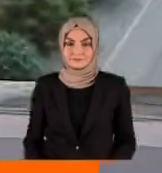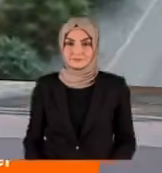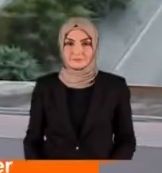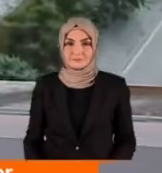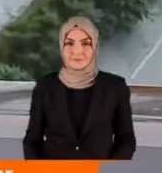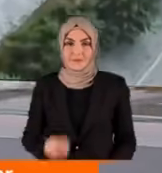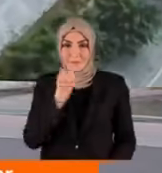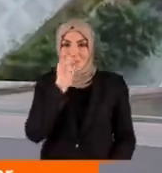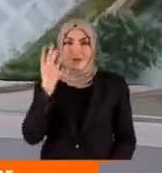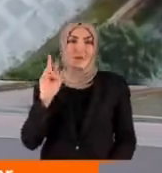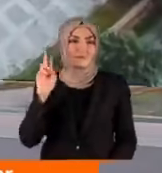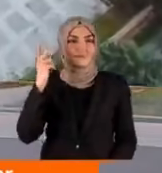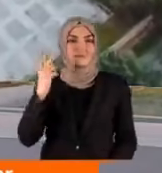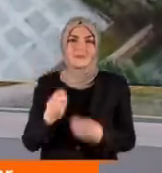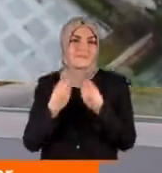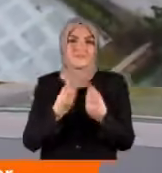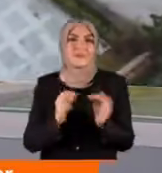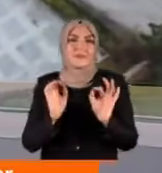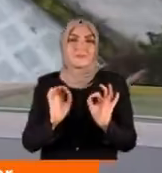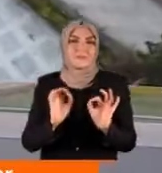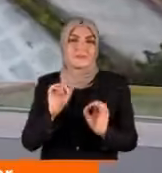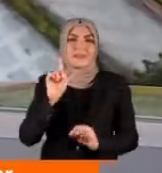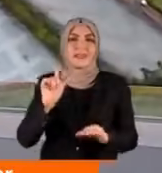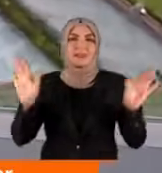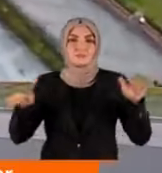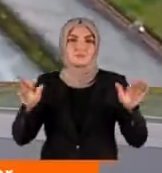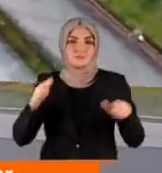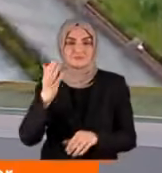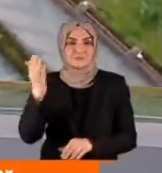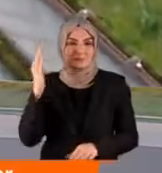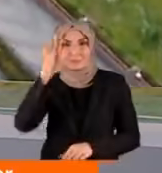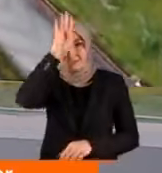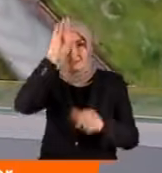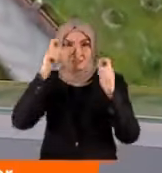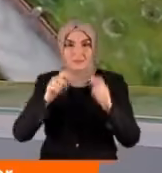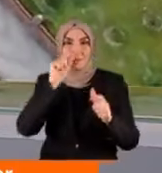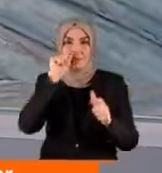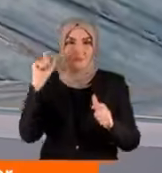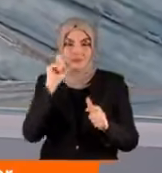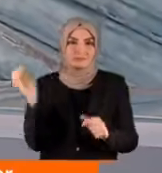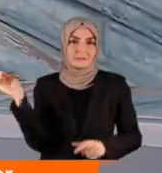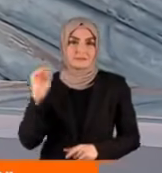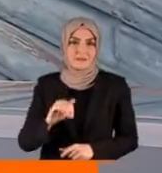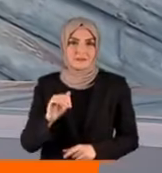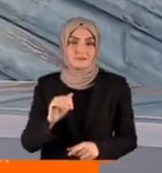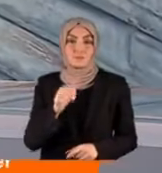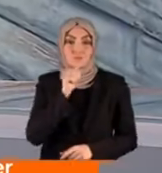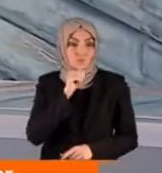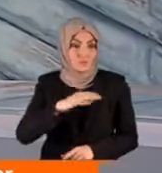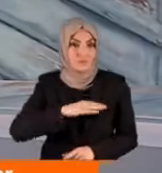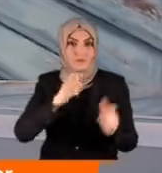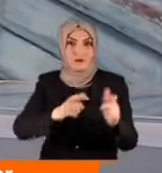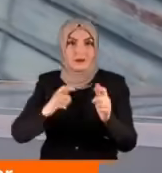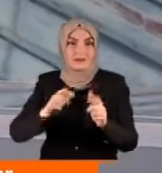bu baharın müjdecisi Leylekler İstanbul'a Mart ayında geldi Özellikle de Sulak alanları tercih ediyorlar